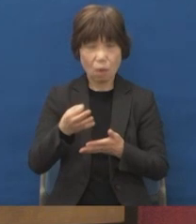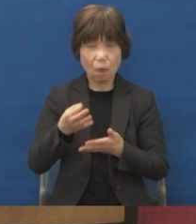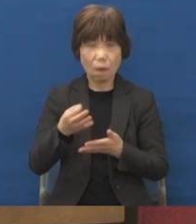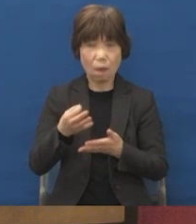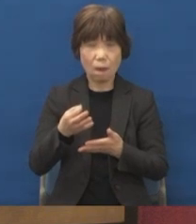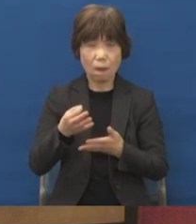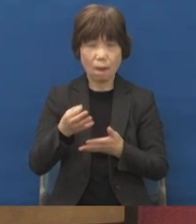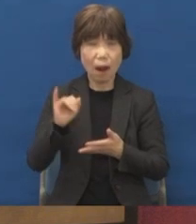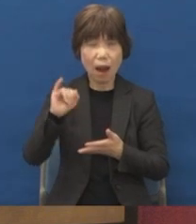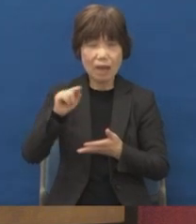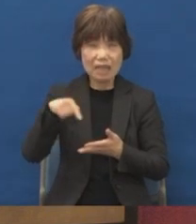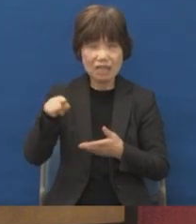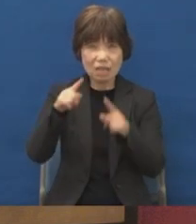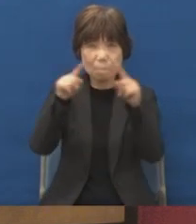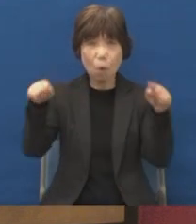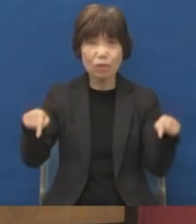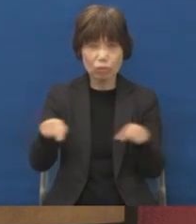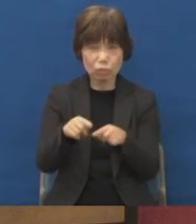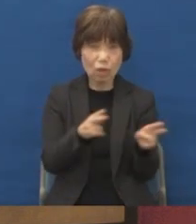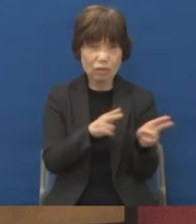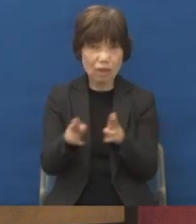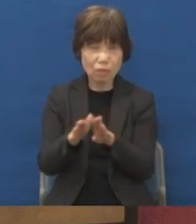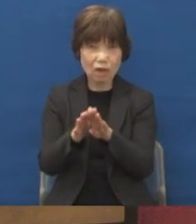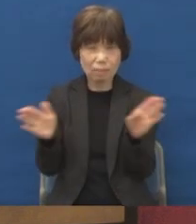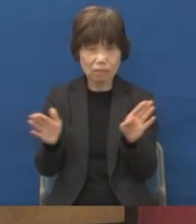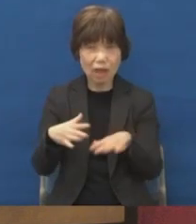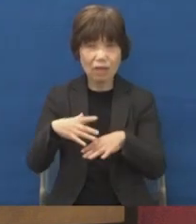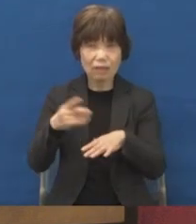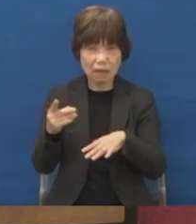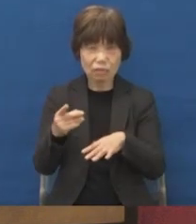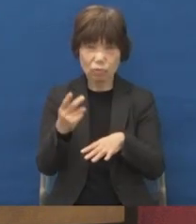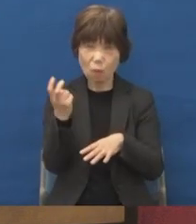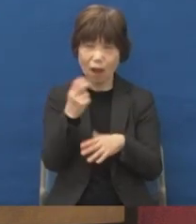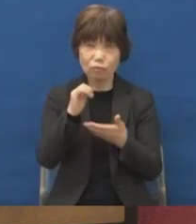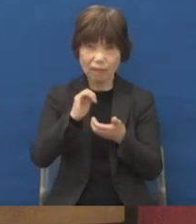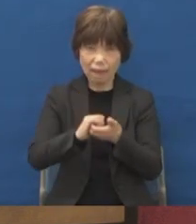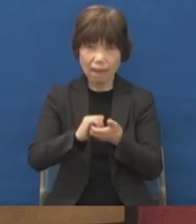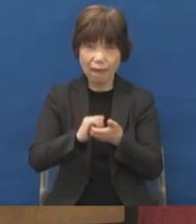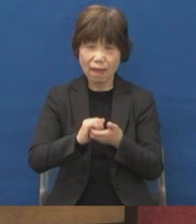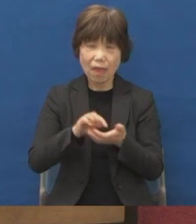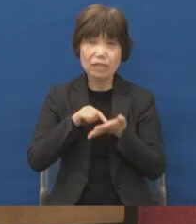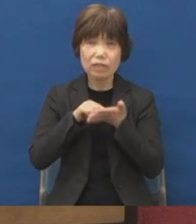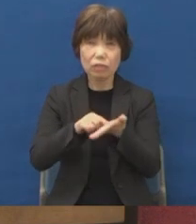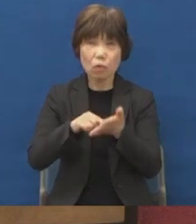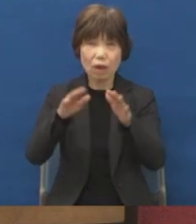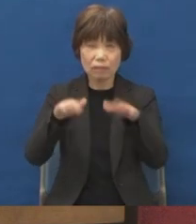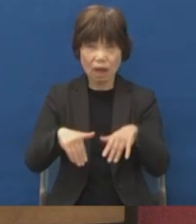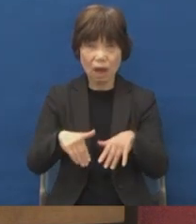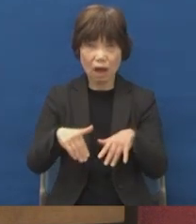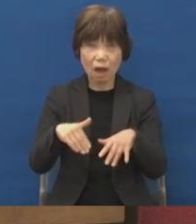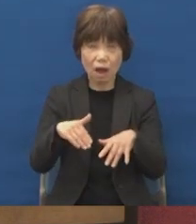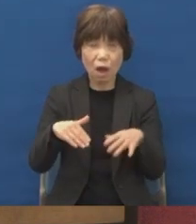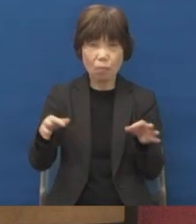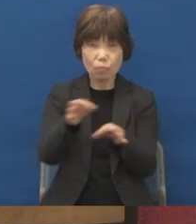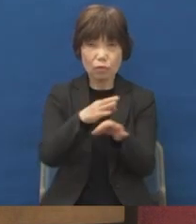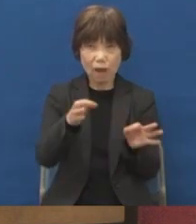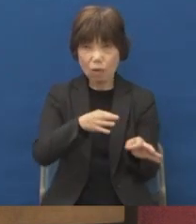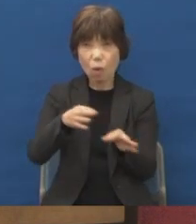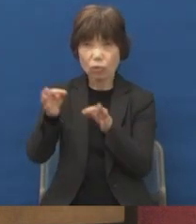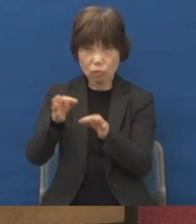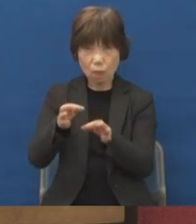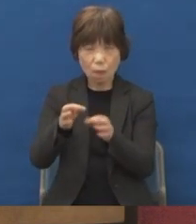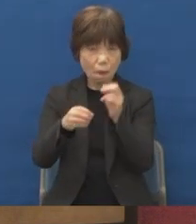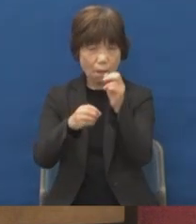行され、最初の確定申告が行われました。物価高騰や原材料高